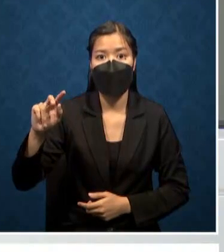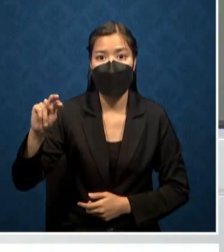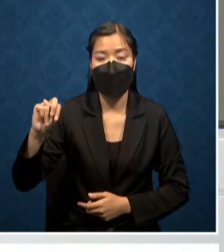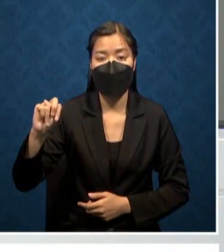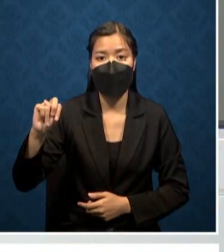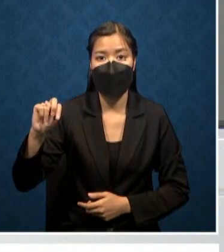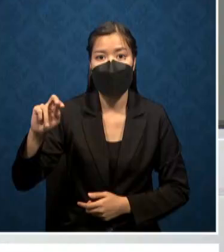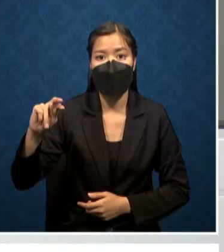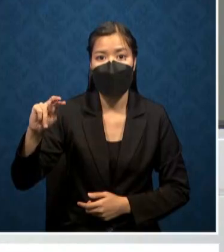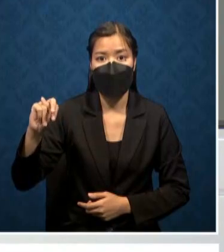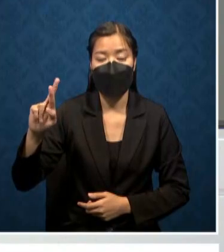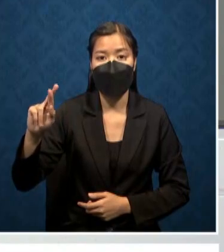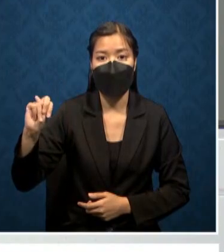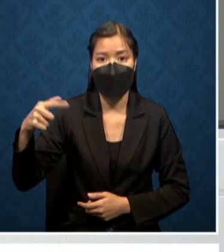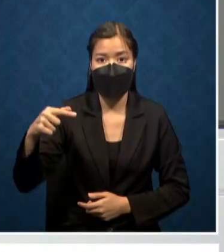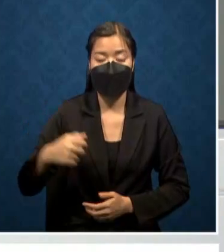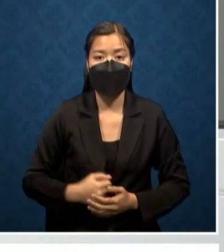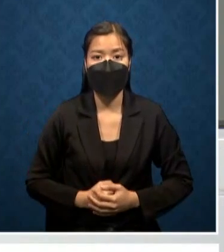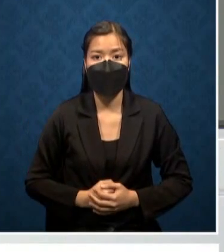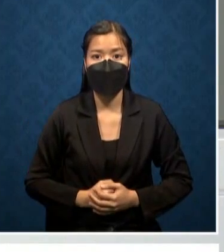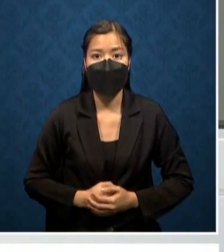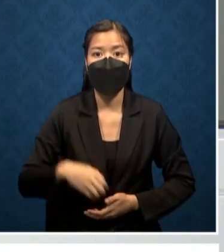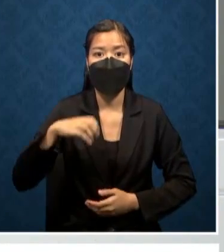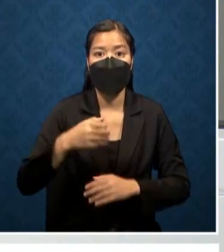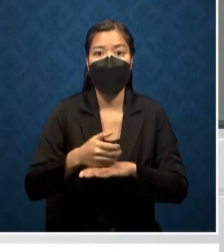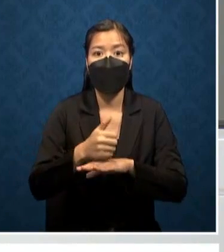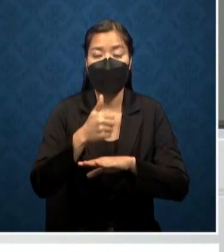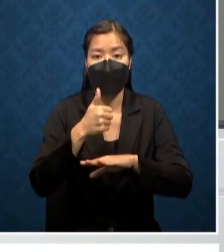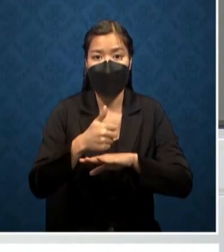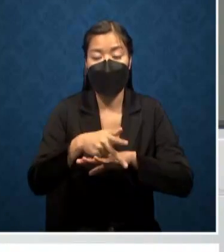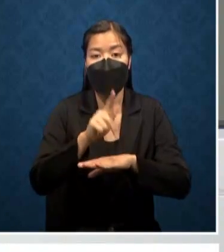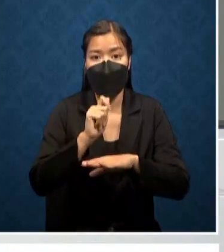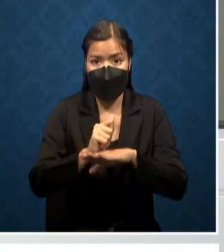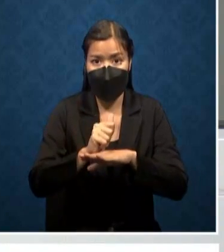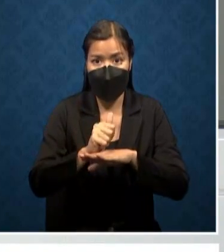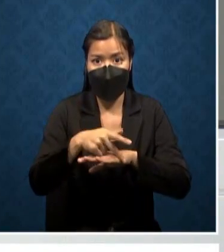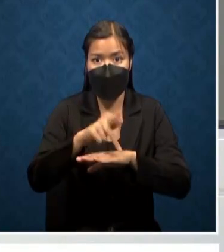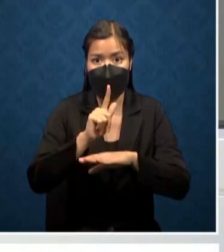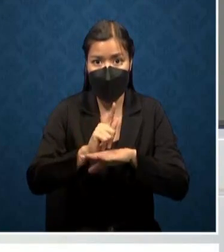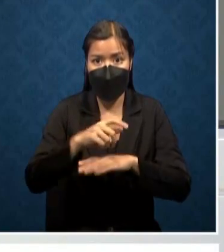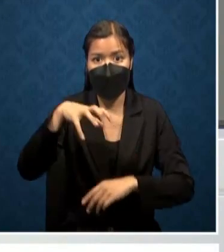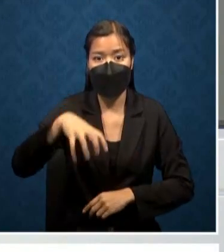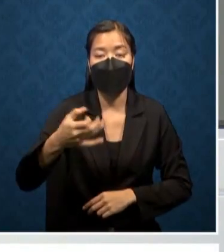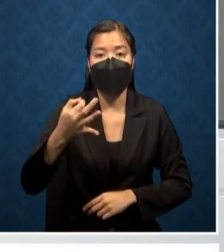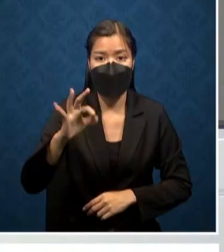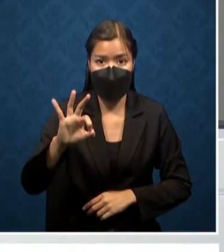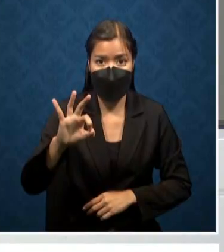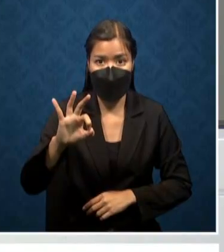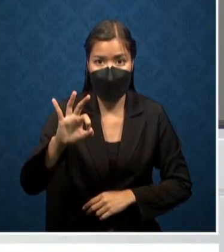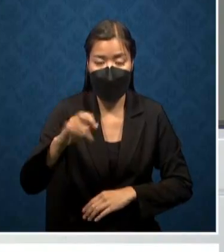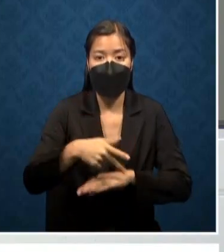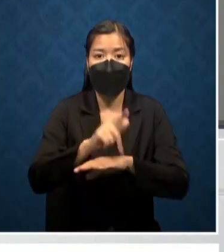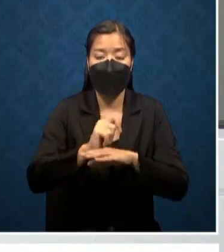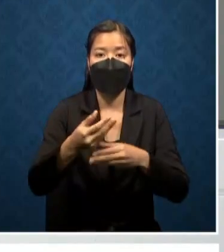ตามรัฐธรรมนูญที่ได้รับมอบหมายจากท่านประธานให้พิจารณาให้ความเห็นและข้อสังเก